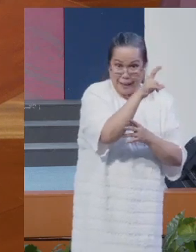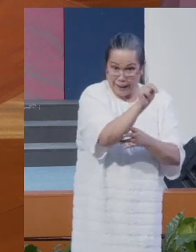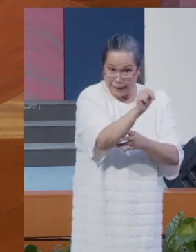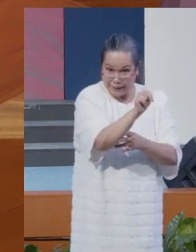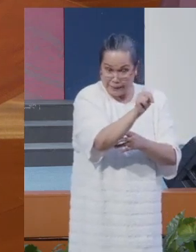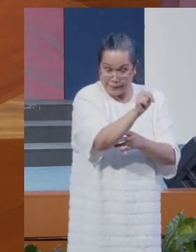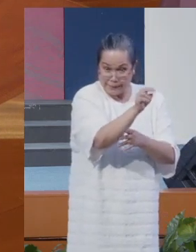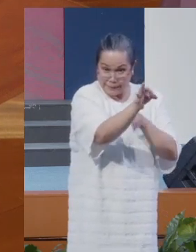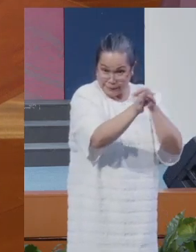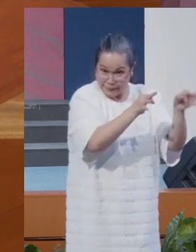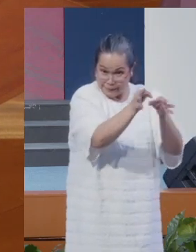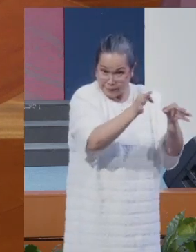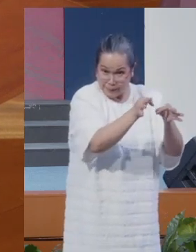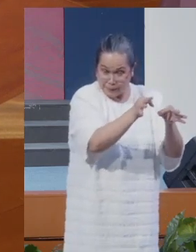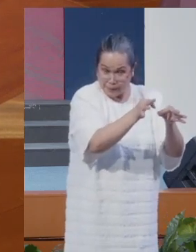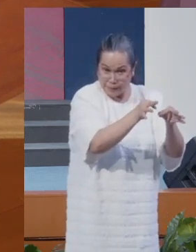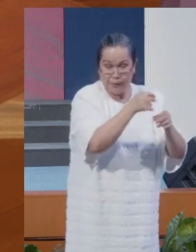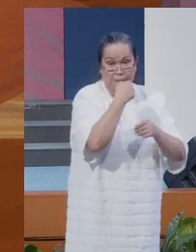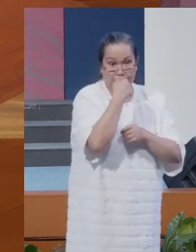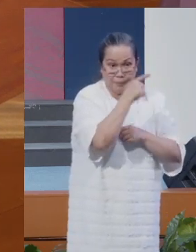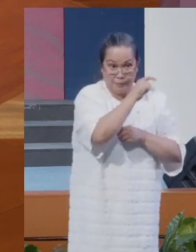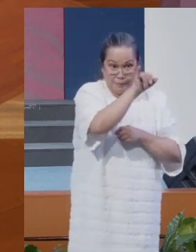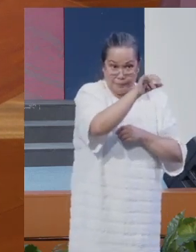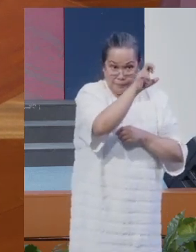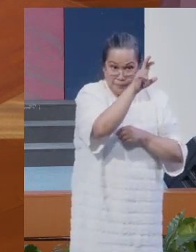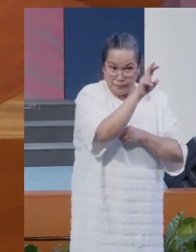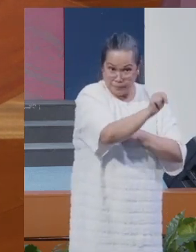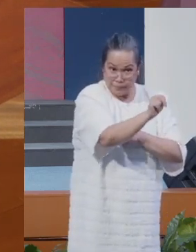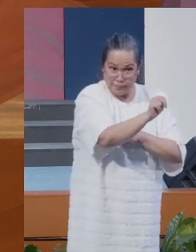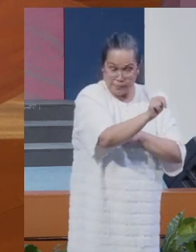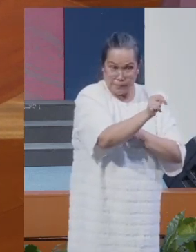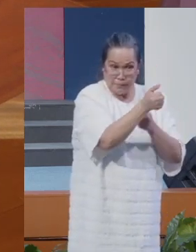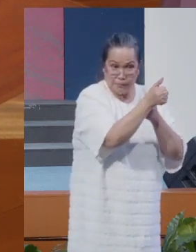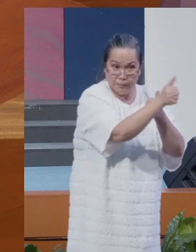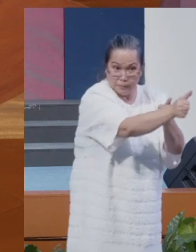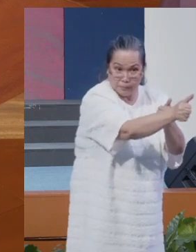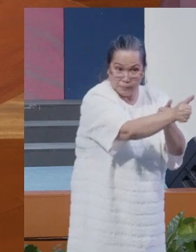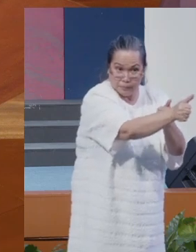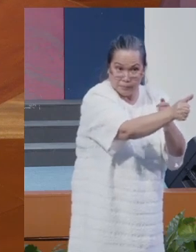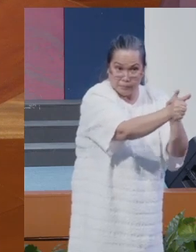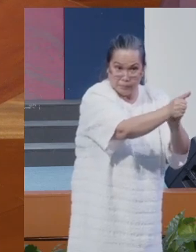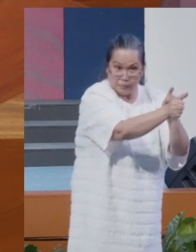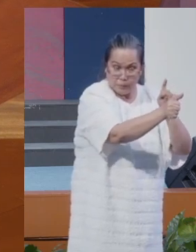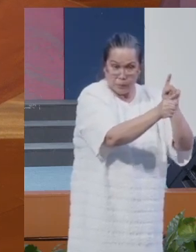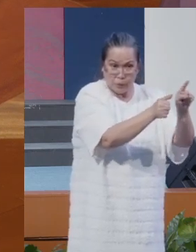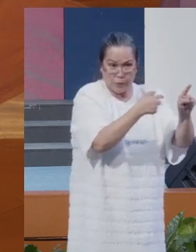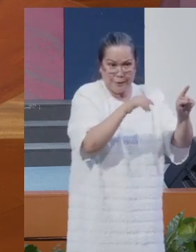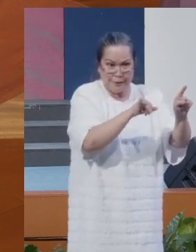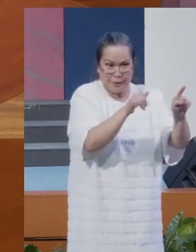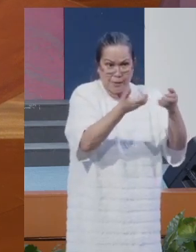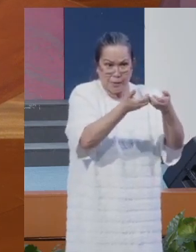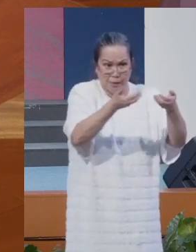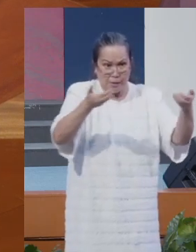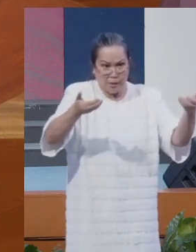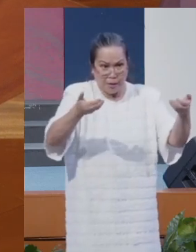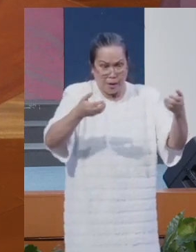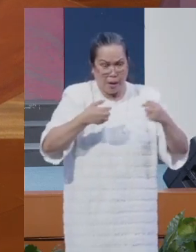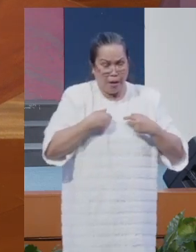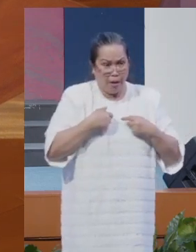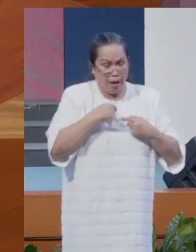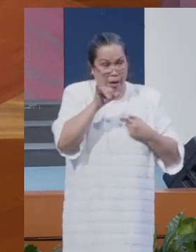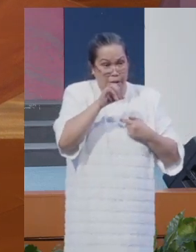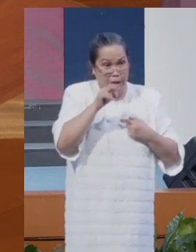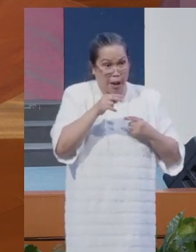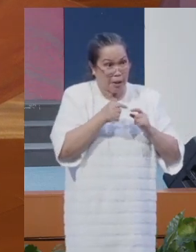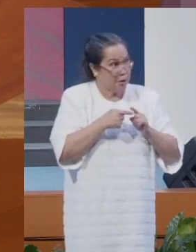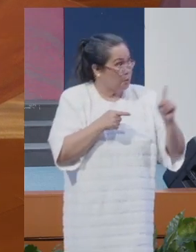of repentance. At si John po, ang kanyang inihalimbawa ay pagiging asetiko. Yung parang hiwalay sa lipunan, kaya nasa